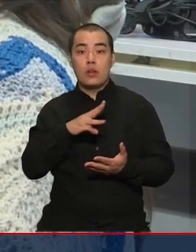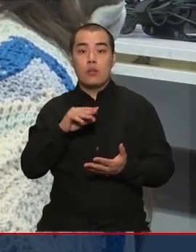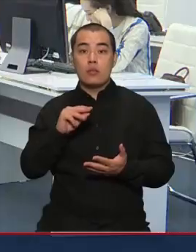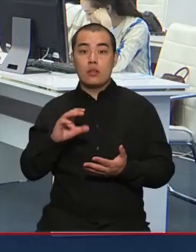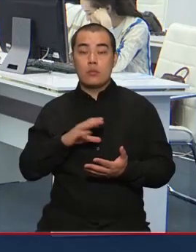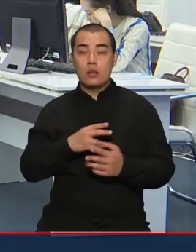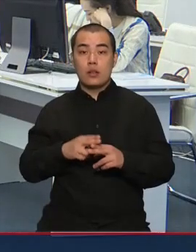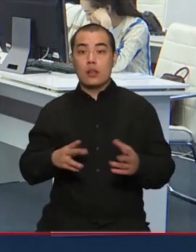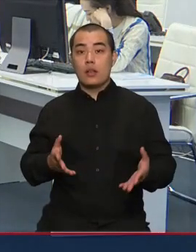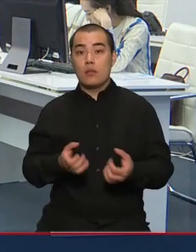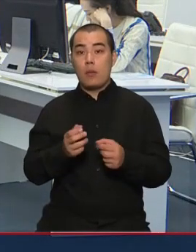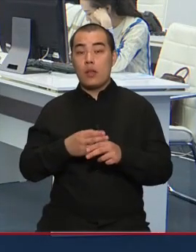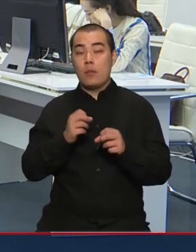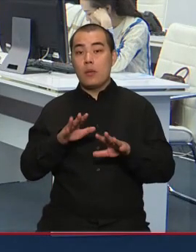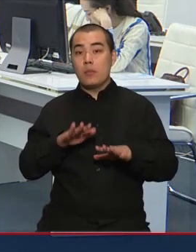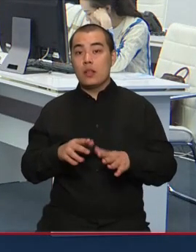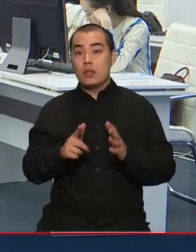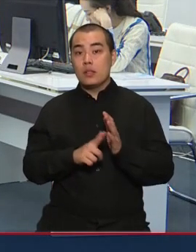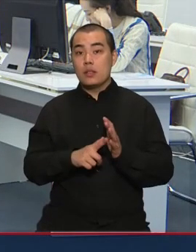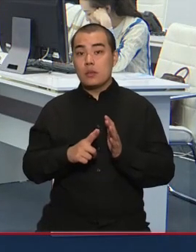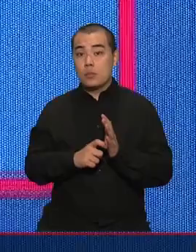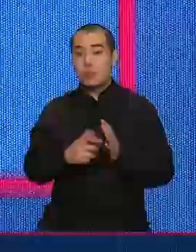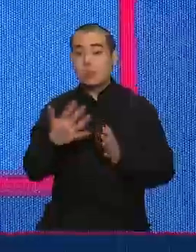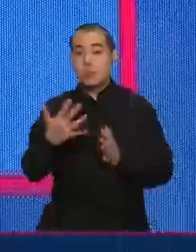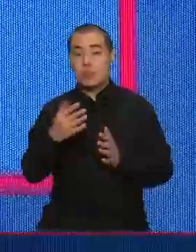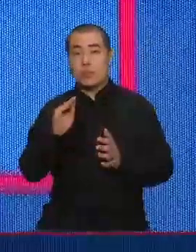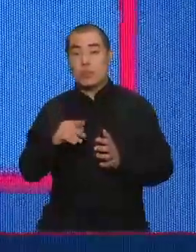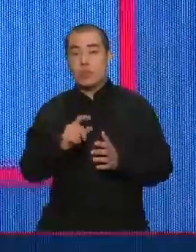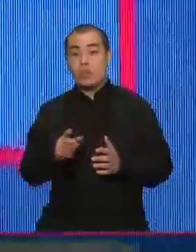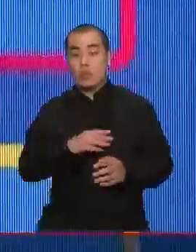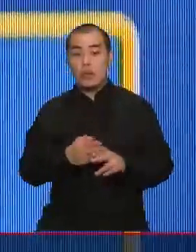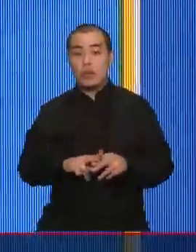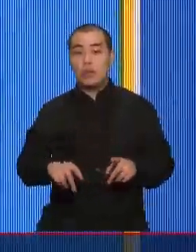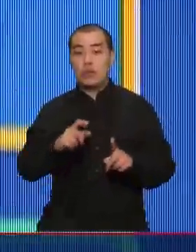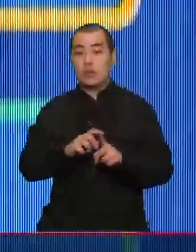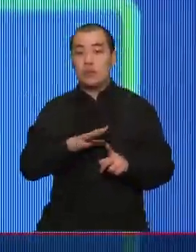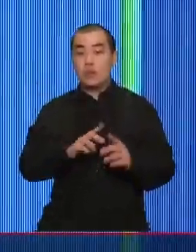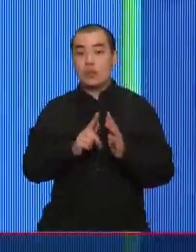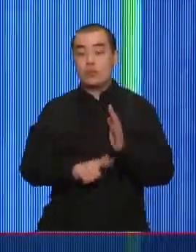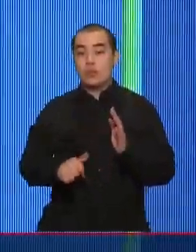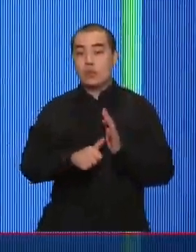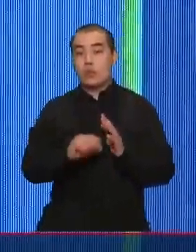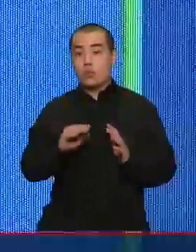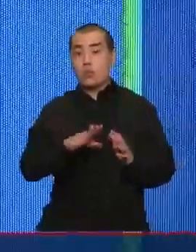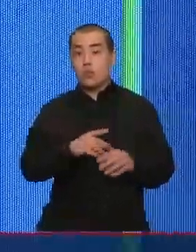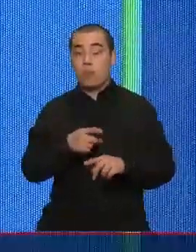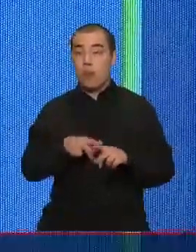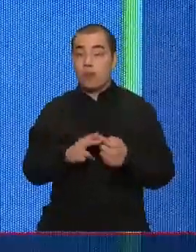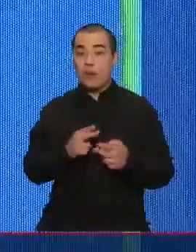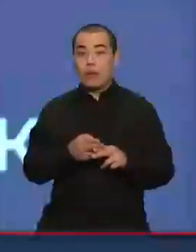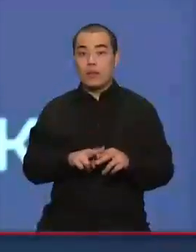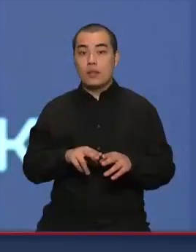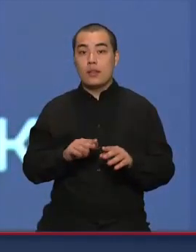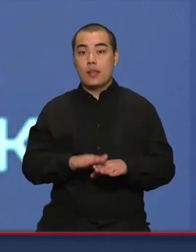об эвакуации в безопасное место 75 тысяч человек. А уже вечером это число превысило 76 тысяч. Почти половина из них –